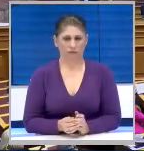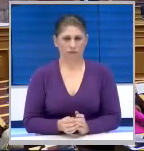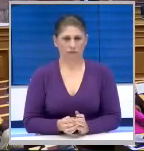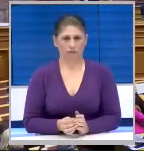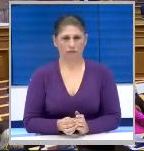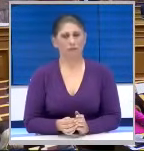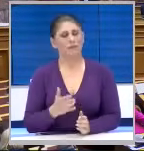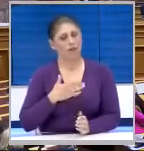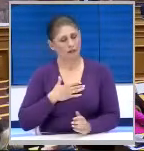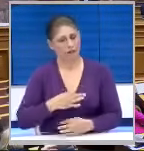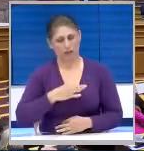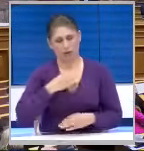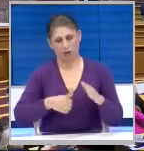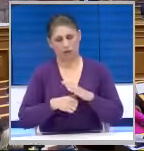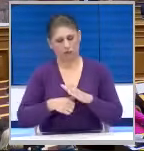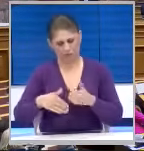λίγο